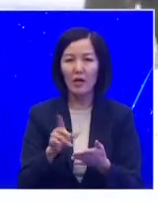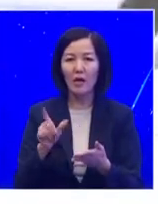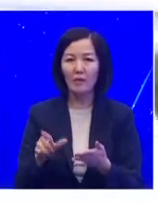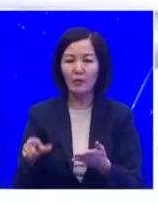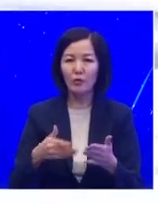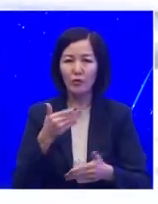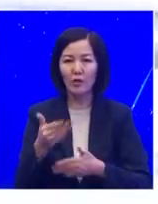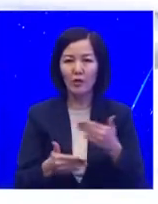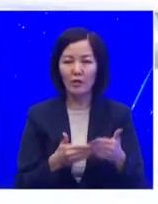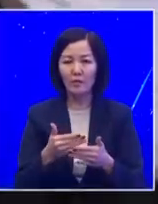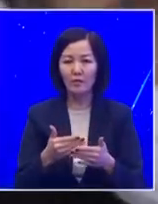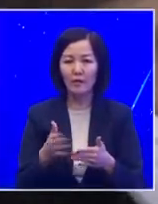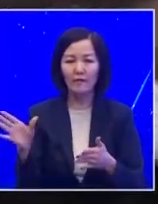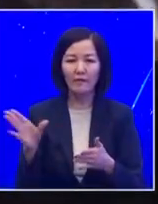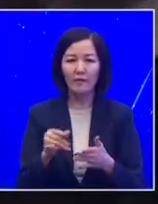ходить, никому и дела нет.